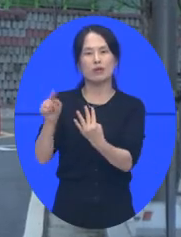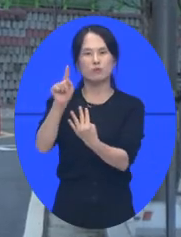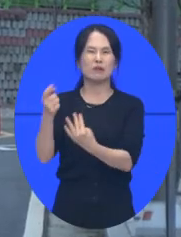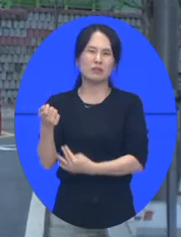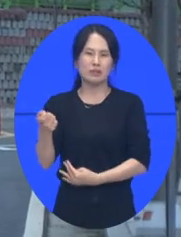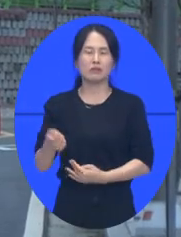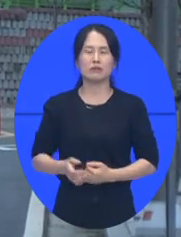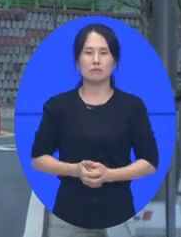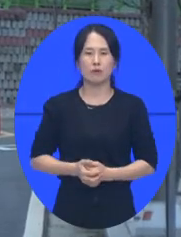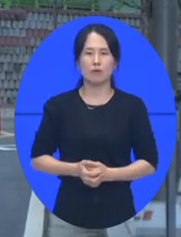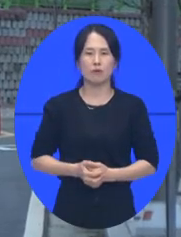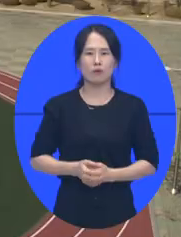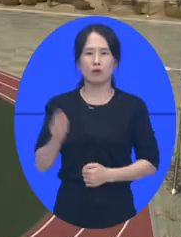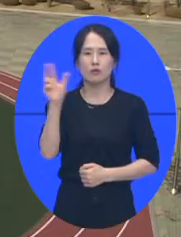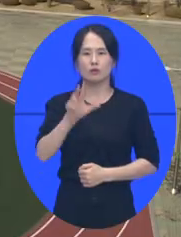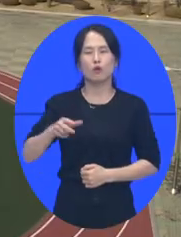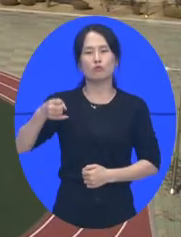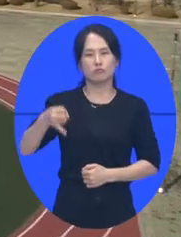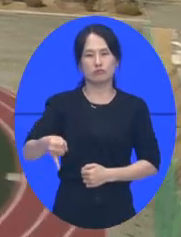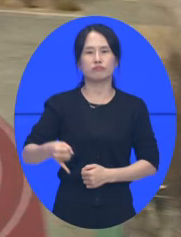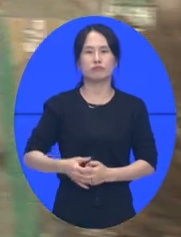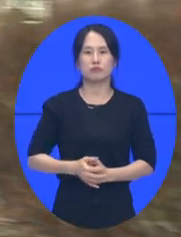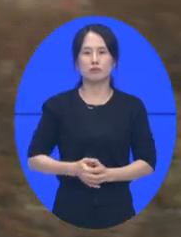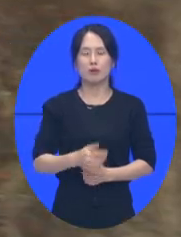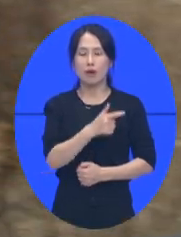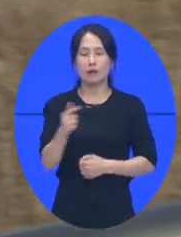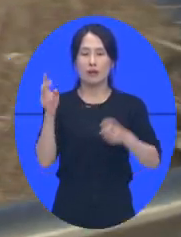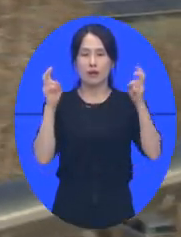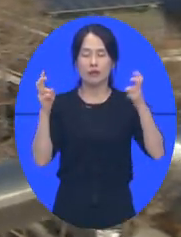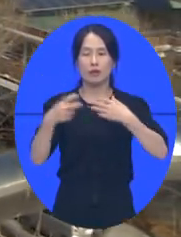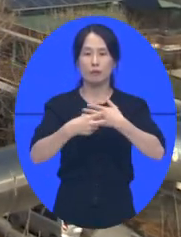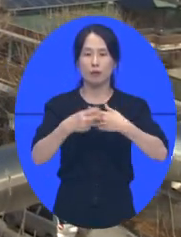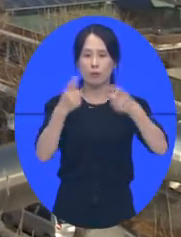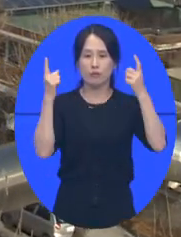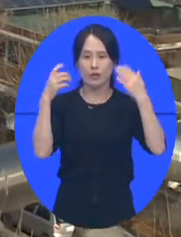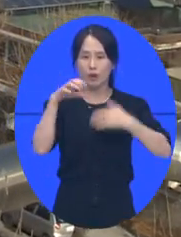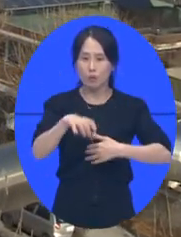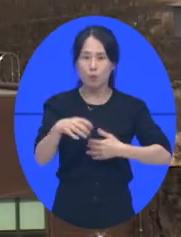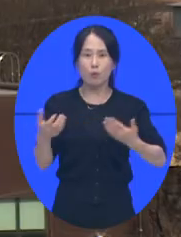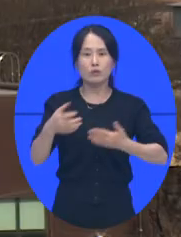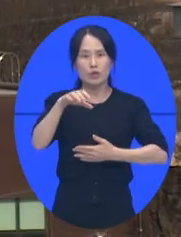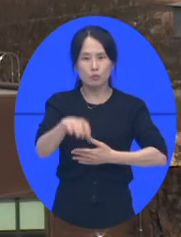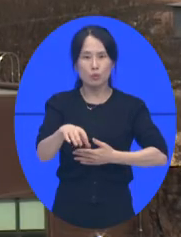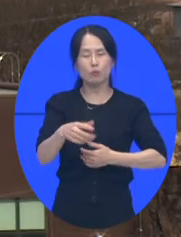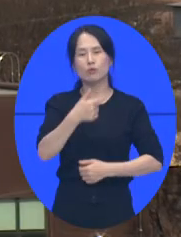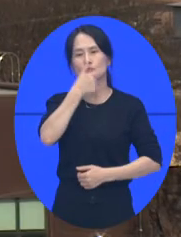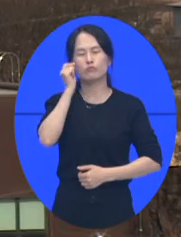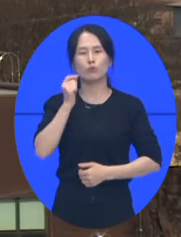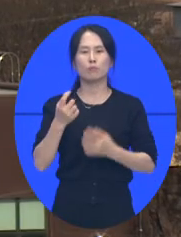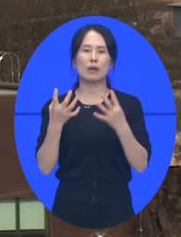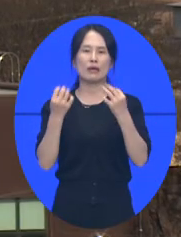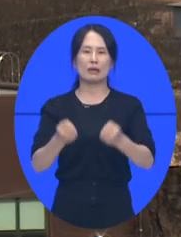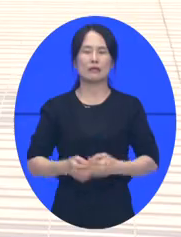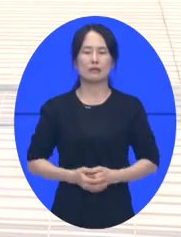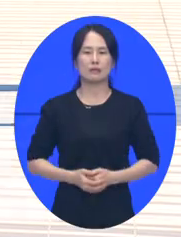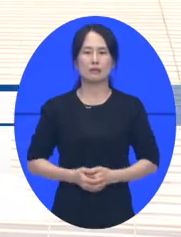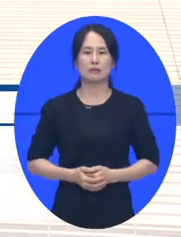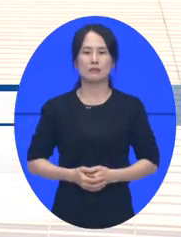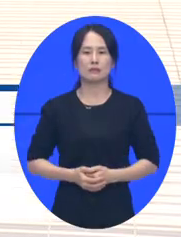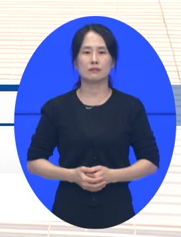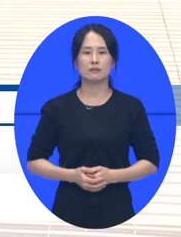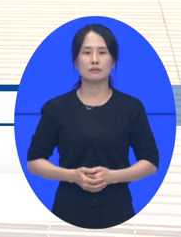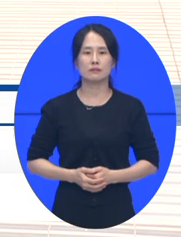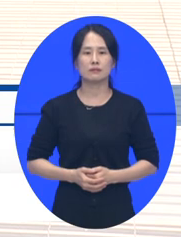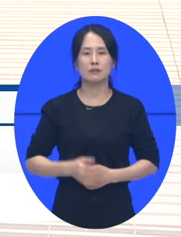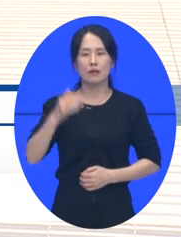되는데 전국 최하위입니다. 대기업과 상급병원, 대학 등의 일자리와 생활 기반 시설 또한 부족한 실정입니다. 뭐 말이